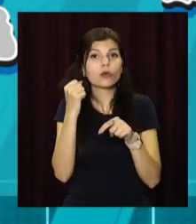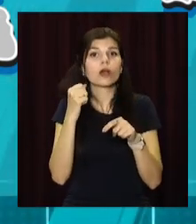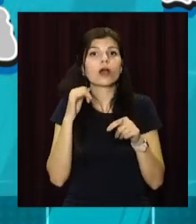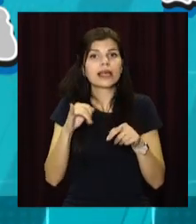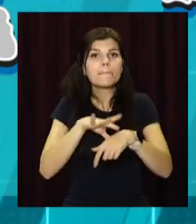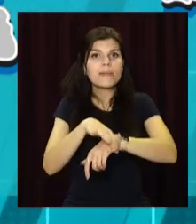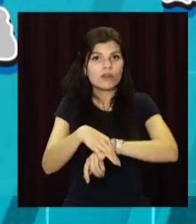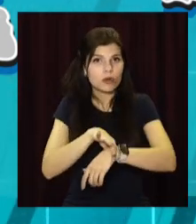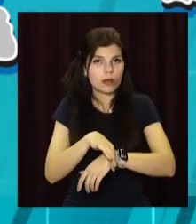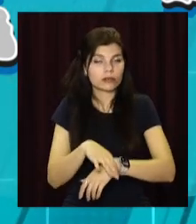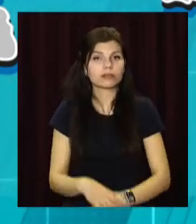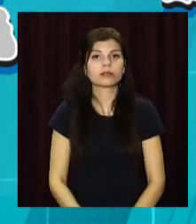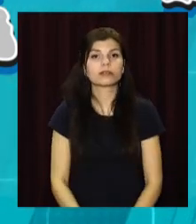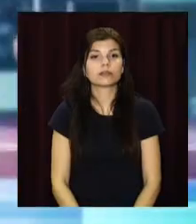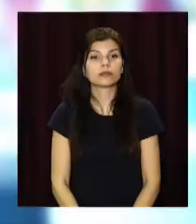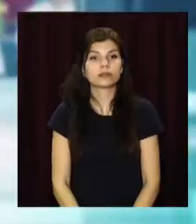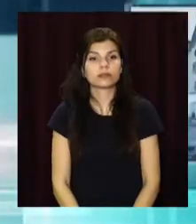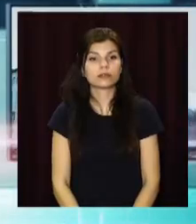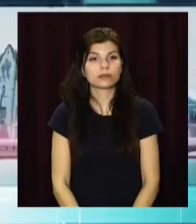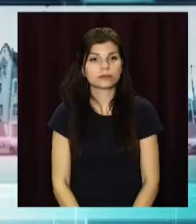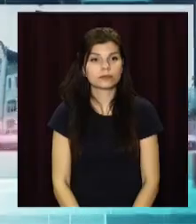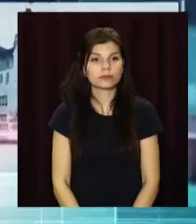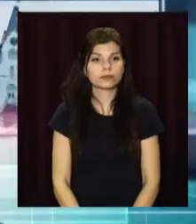та Павлограді.